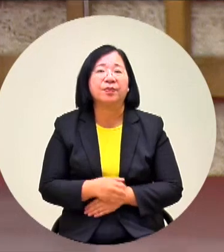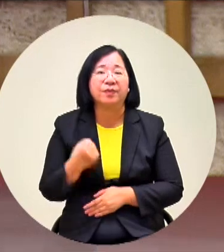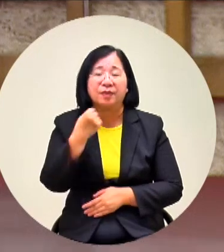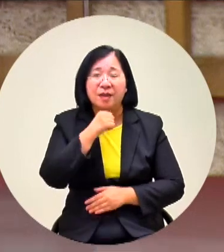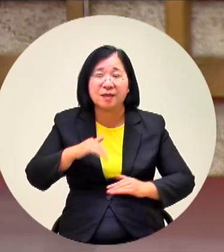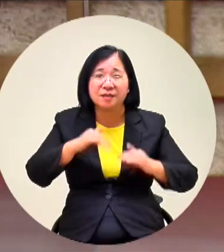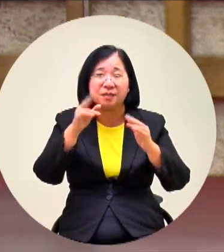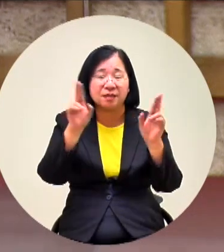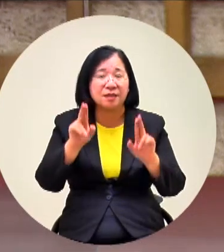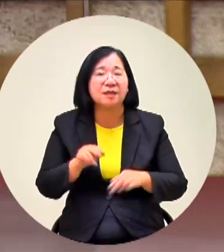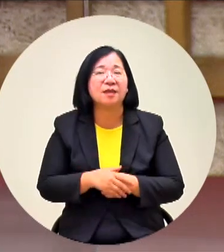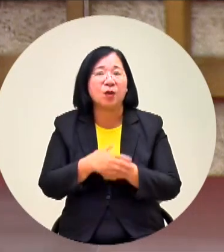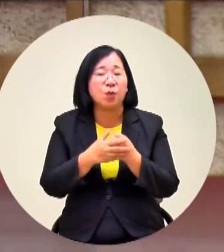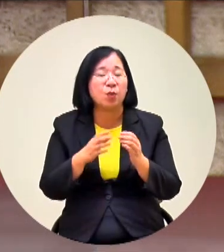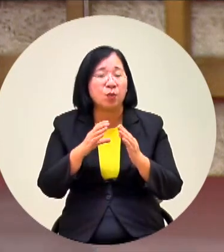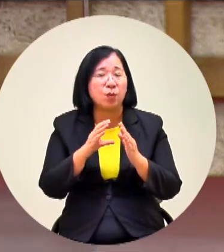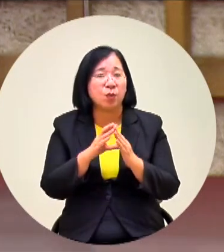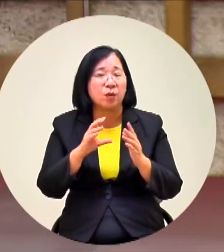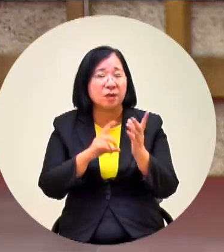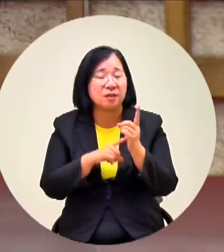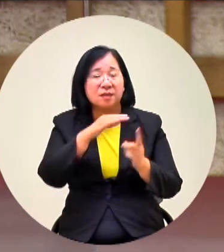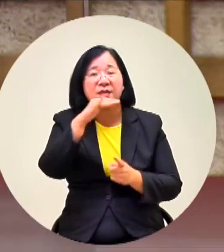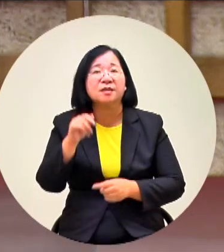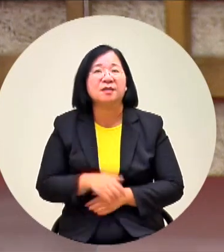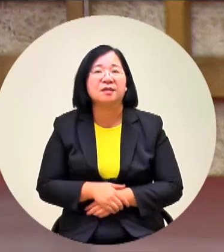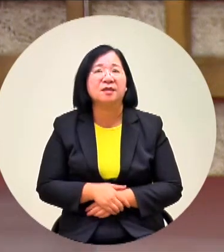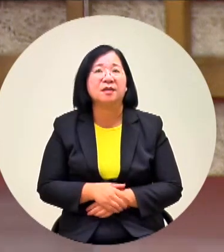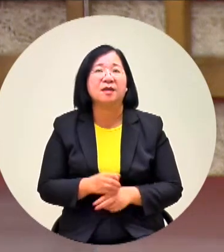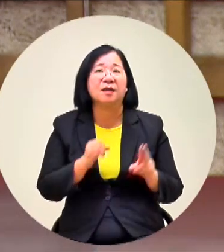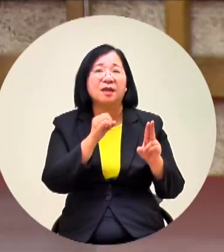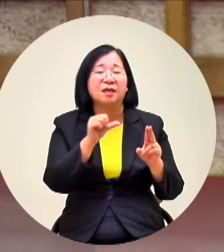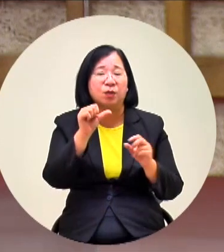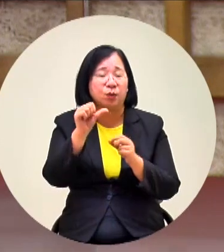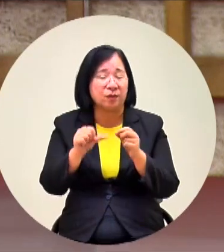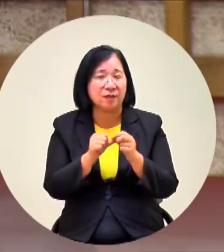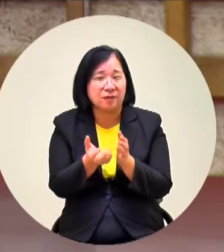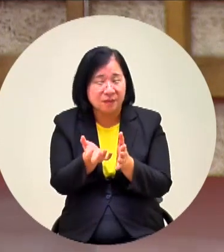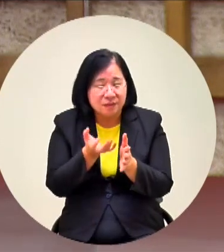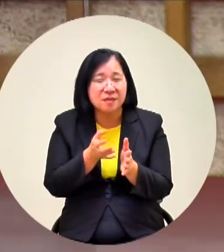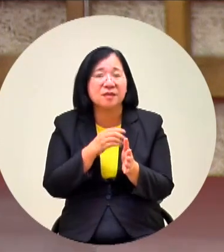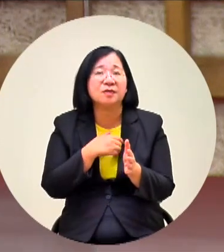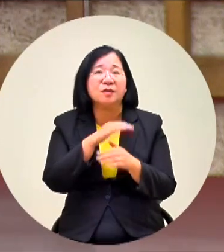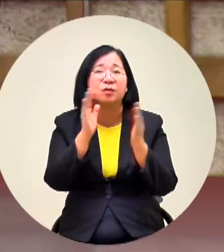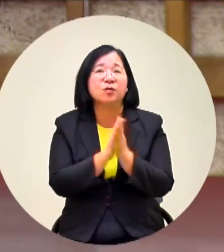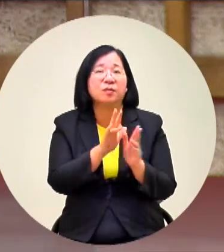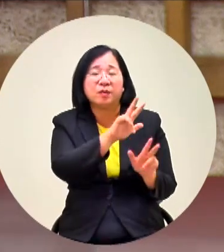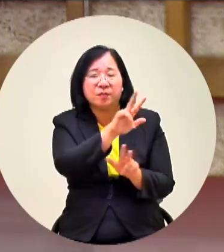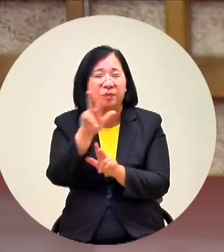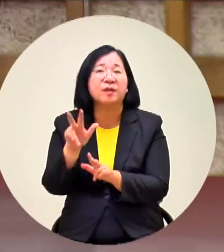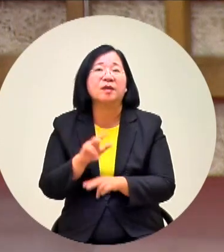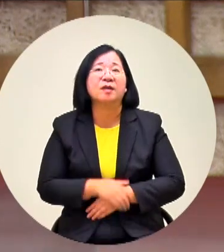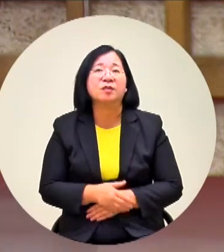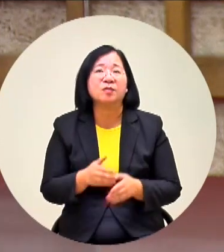前要全面使用再生能源，这些都是全球的重大企业。 他们都响应了 RE100 的行